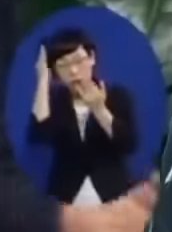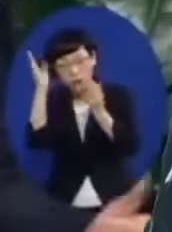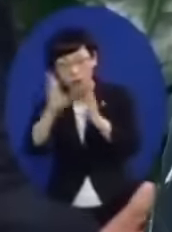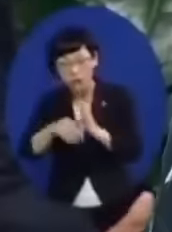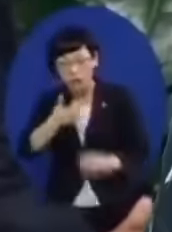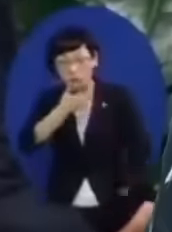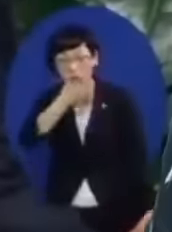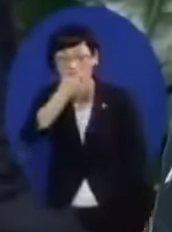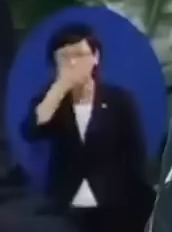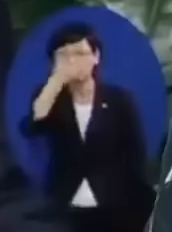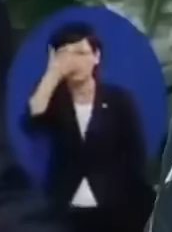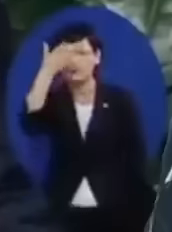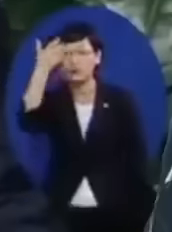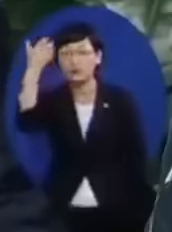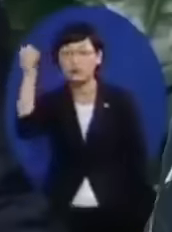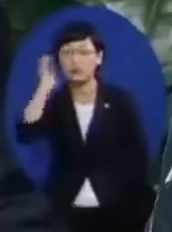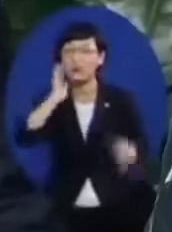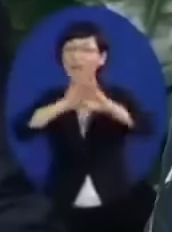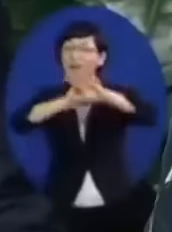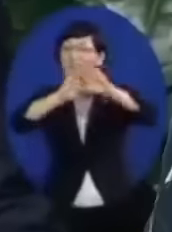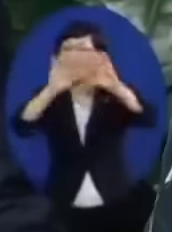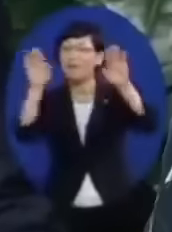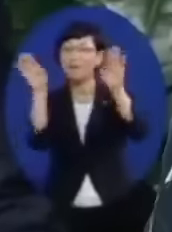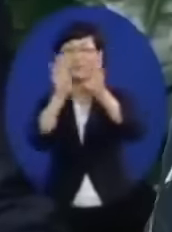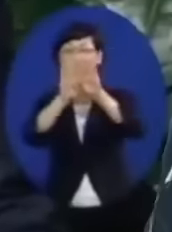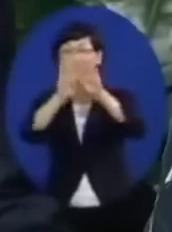꿈에 하늘문이 열리고